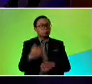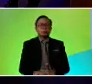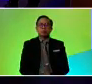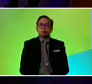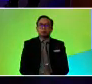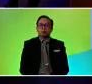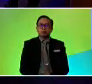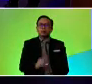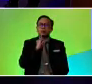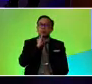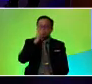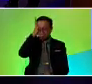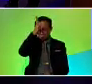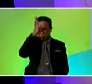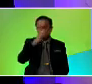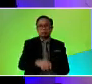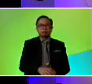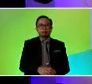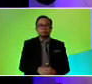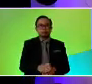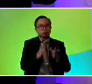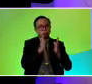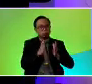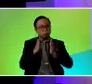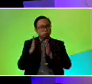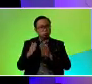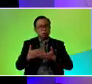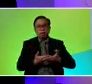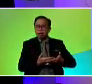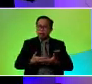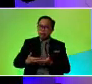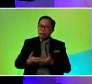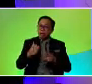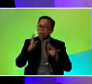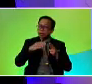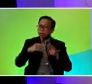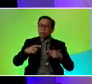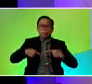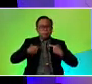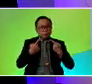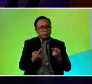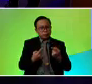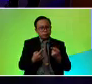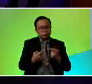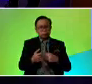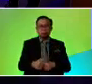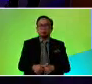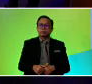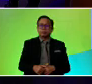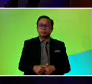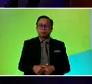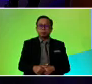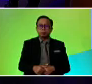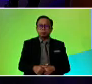ibu bapak kadang dia mengatur anak-anaknya Oke kadang-kadang dia pergi ke arah positif betul betul kayak gara-gara ada